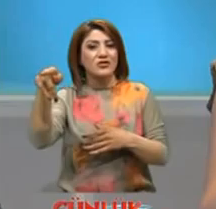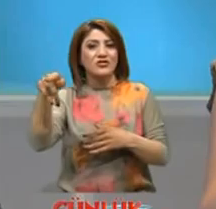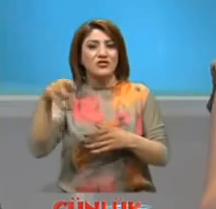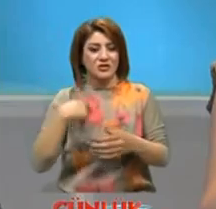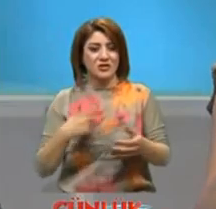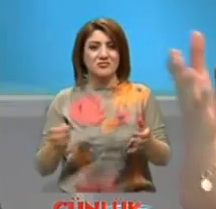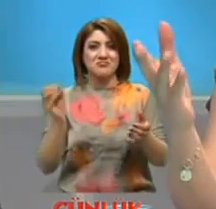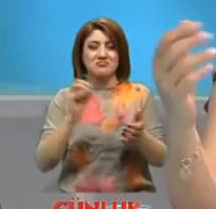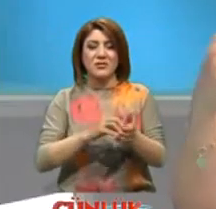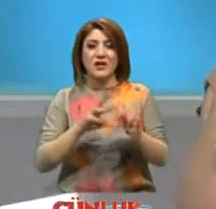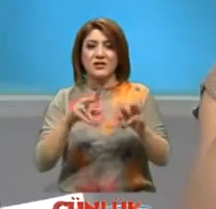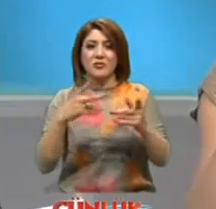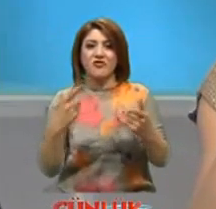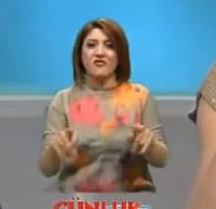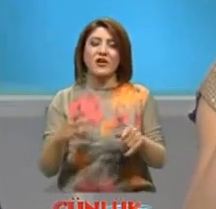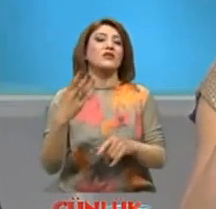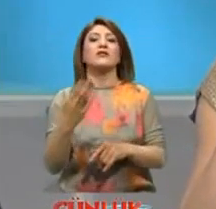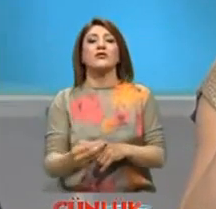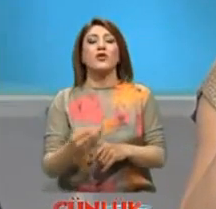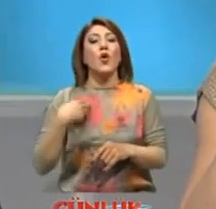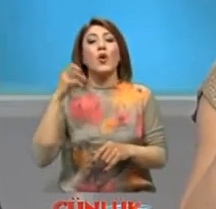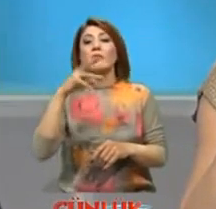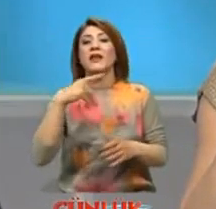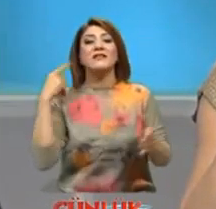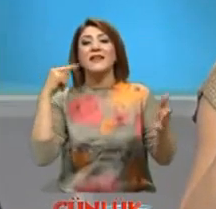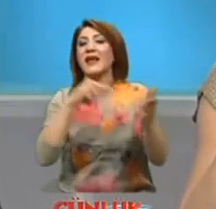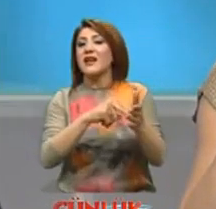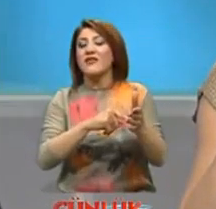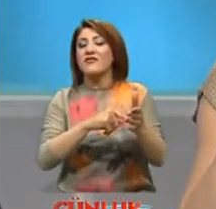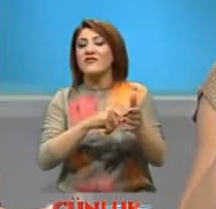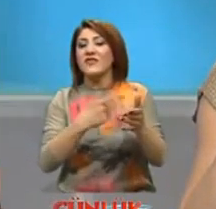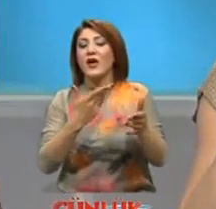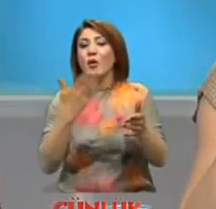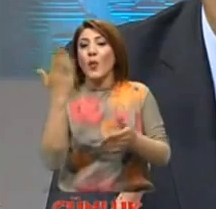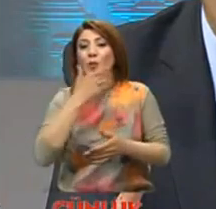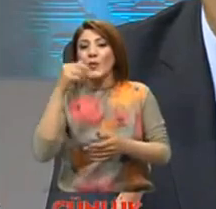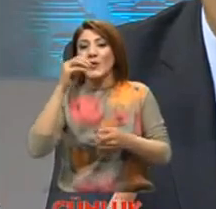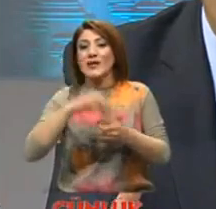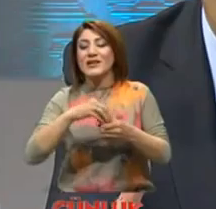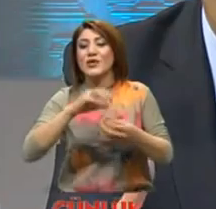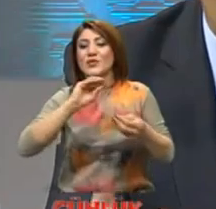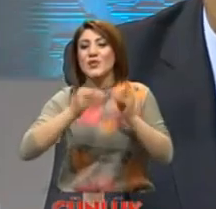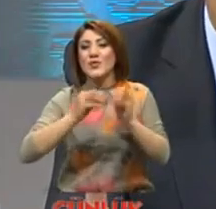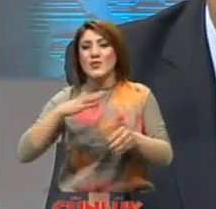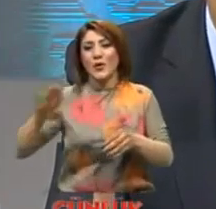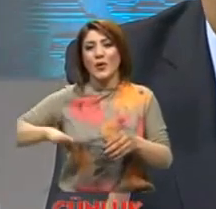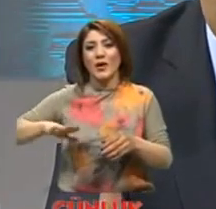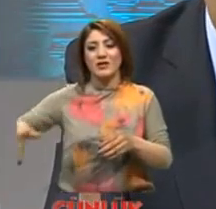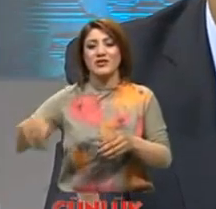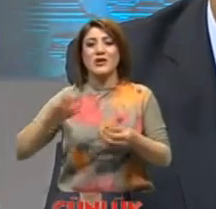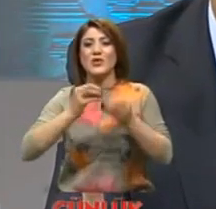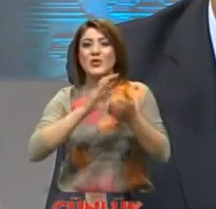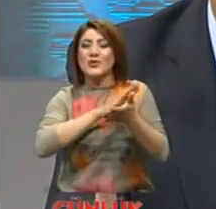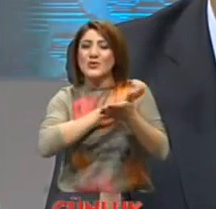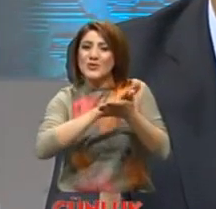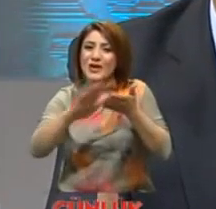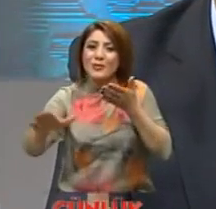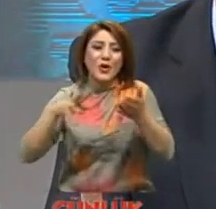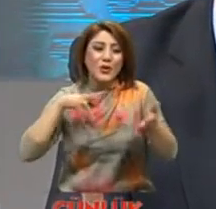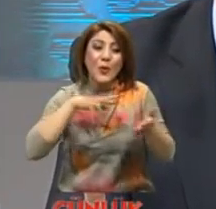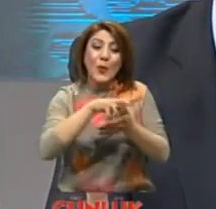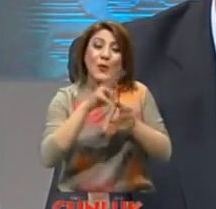Yani tabii zaten rehber öğretmenlerimizin tek amacı okullarda ne? Sorunlu öğrencilerin sorunlarını gidermek, onlara yön